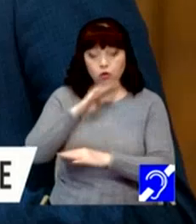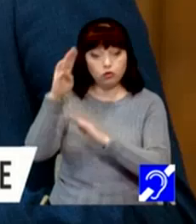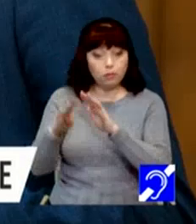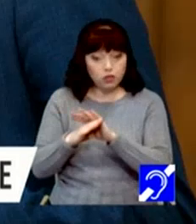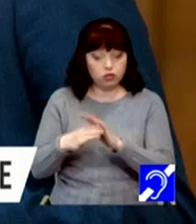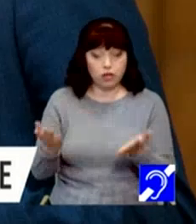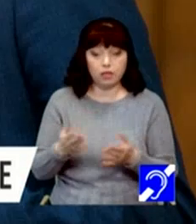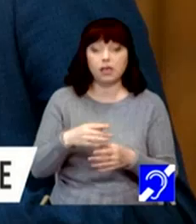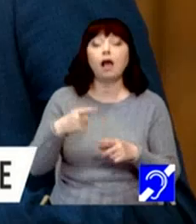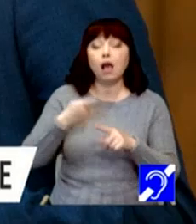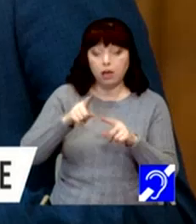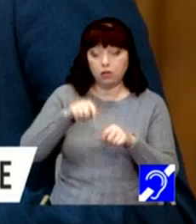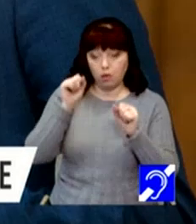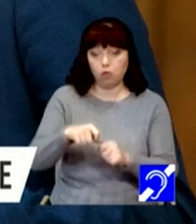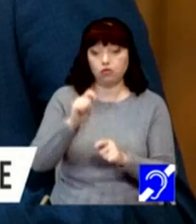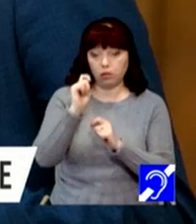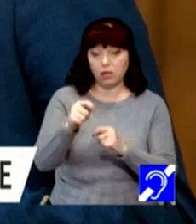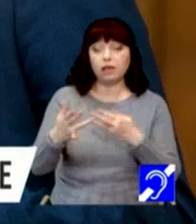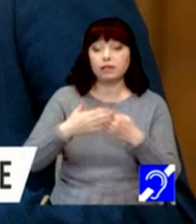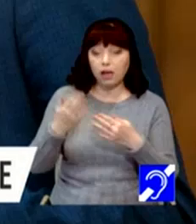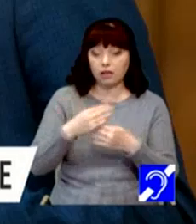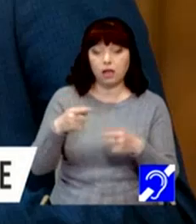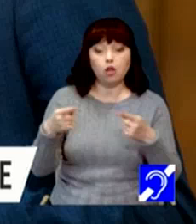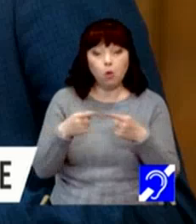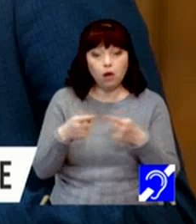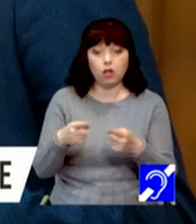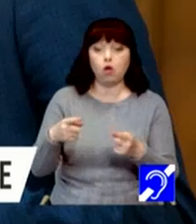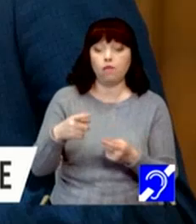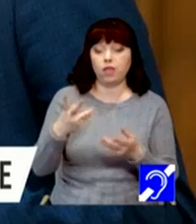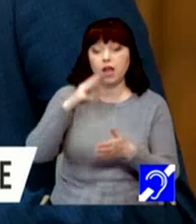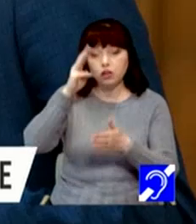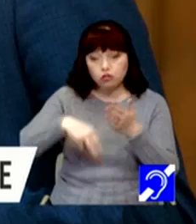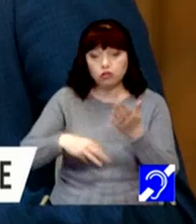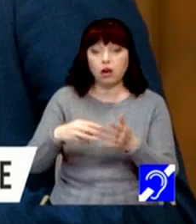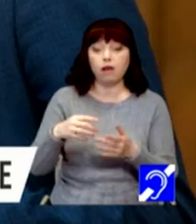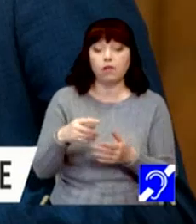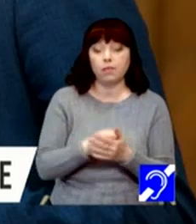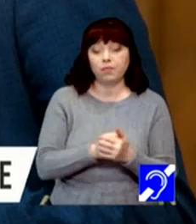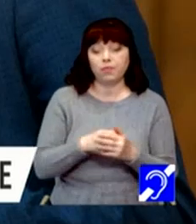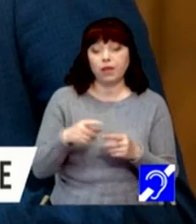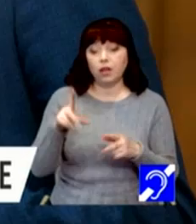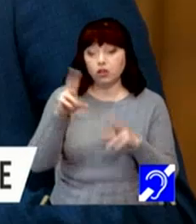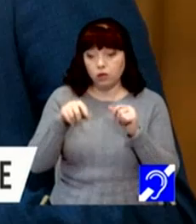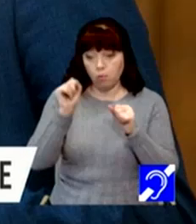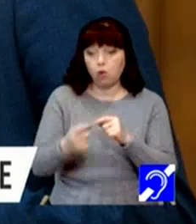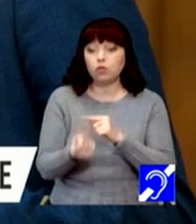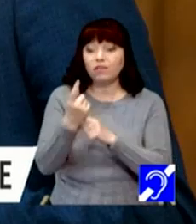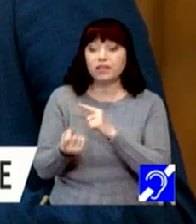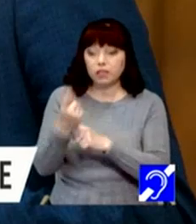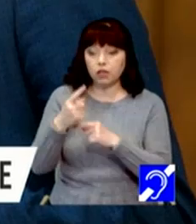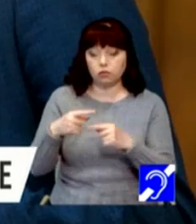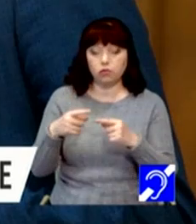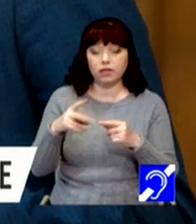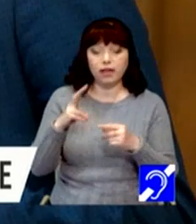normelor contravenționale penale precum și a normelor speciale privind contracararea activități extremiste în anumite regiuni ale țării